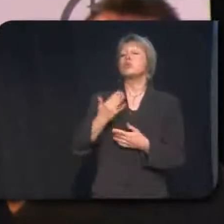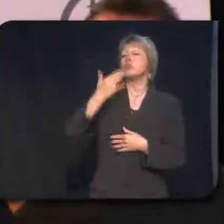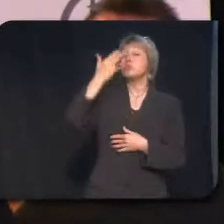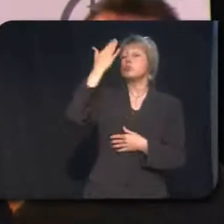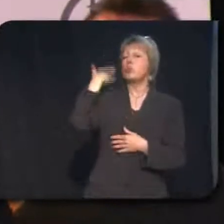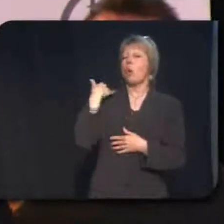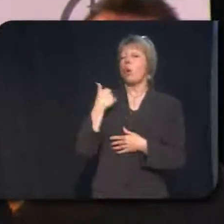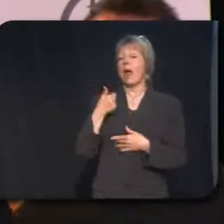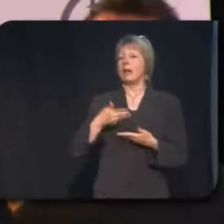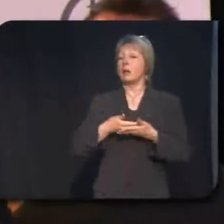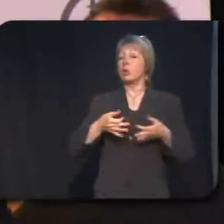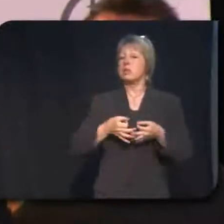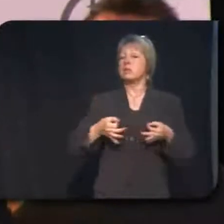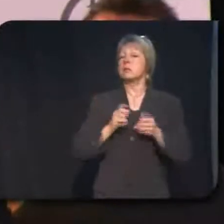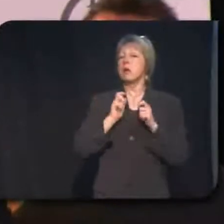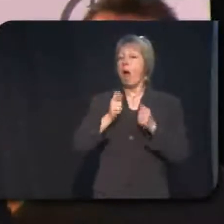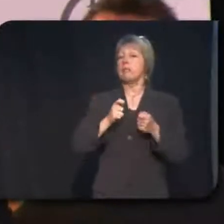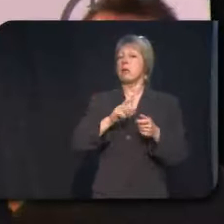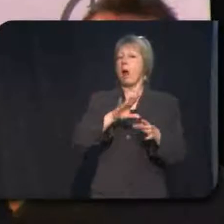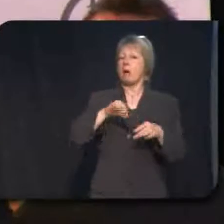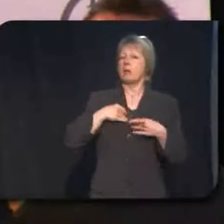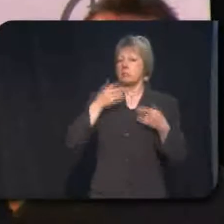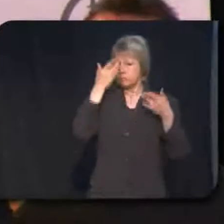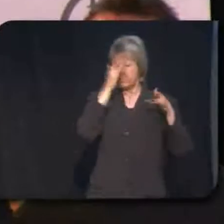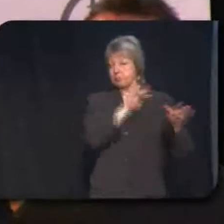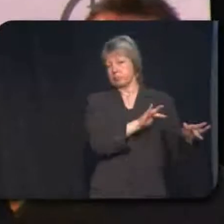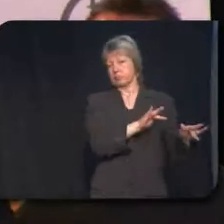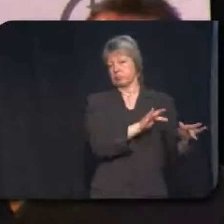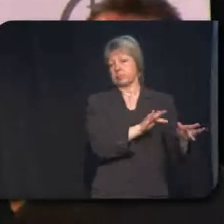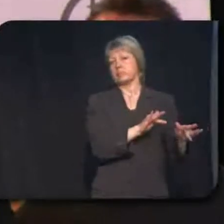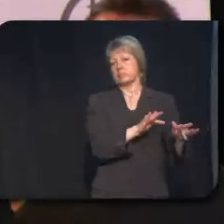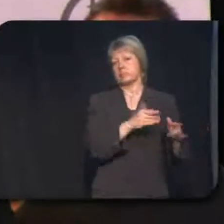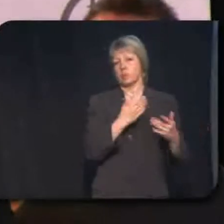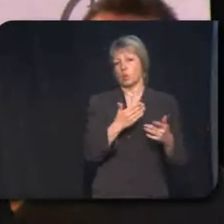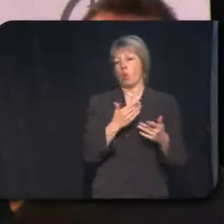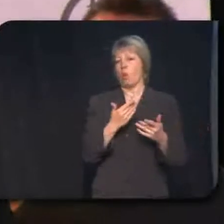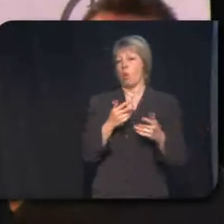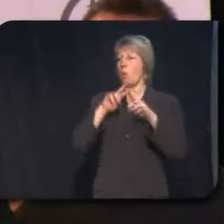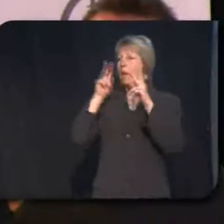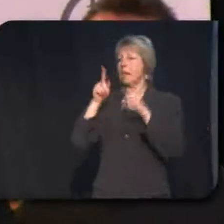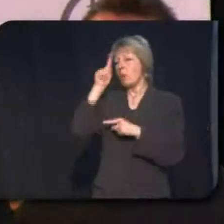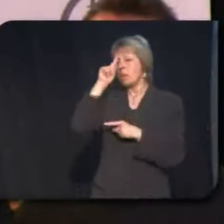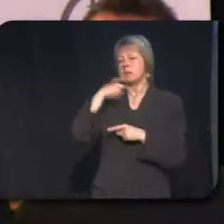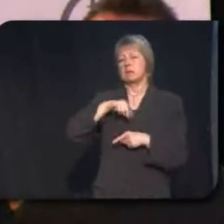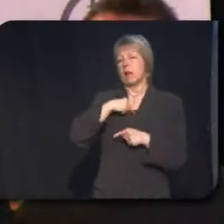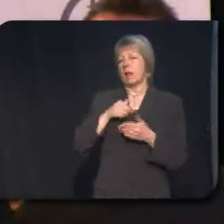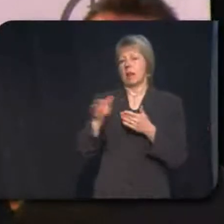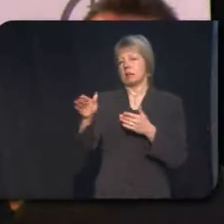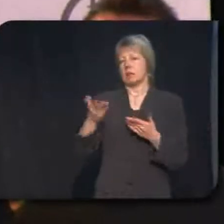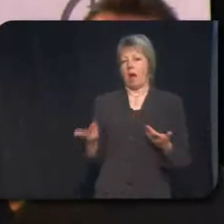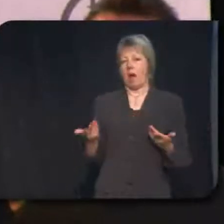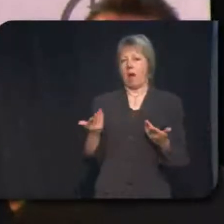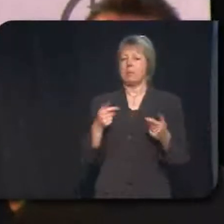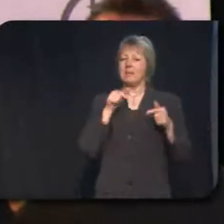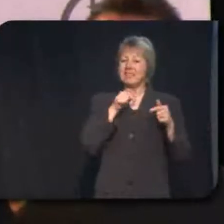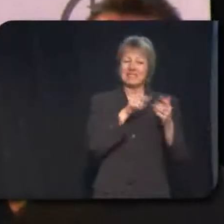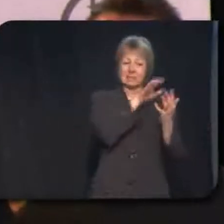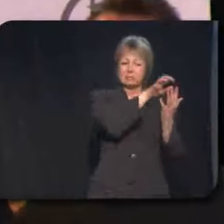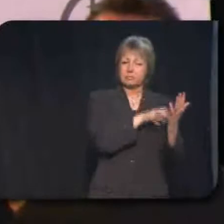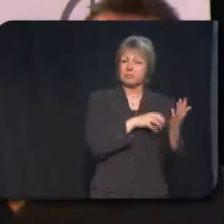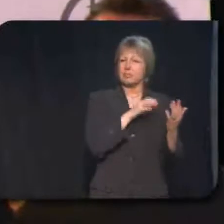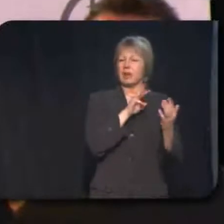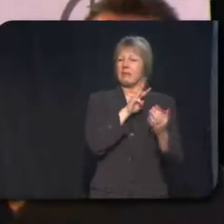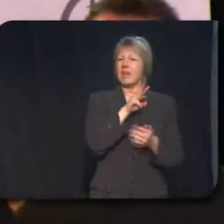das bescheidet dieser Teil den wir hier den Wahlprogramm der Außenpolitik veranstalten wollen der bestätigt das noch mal für das